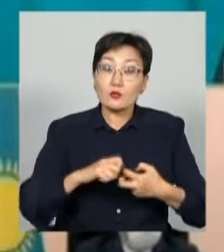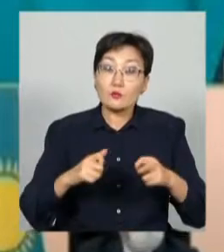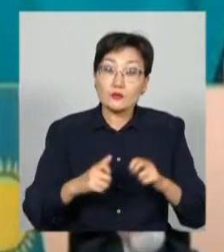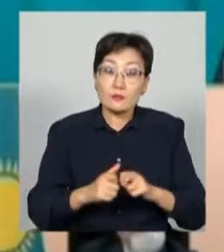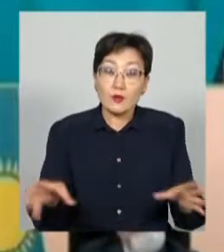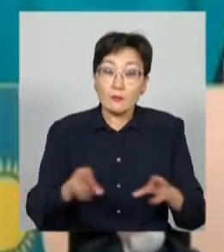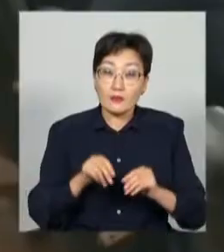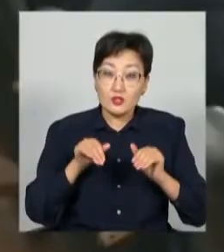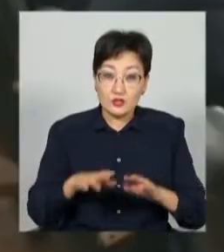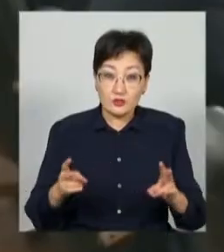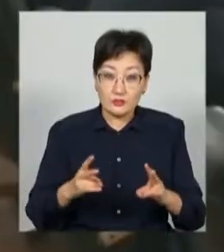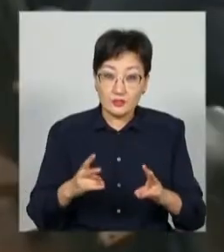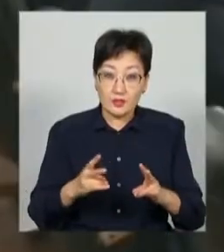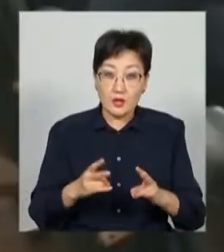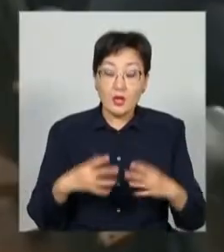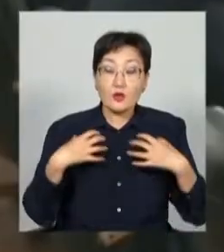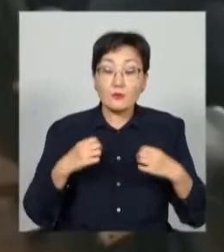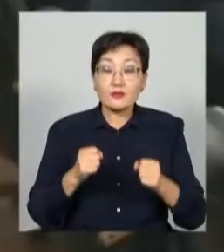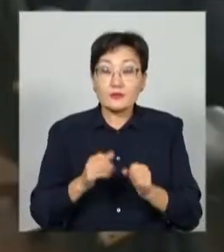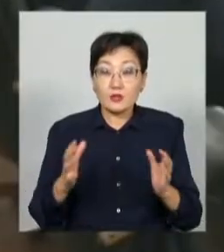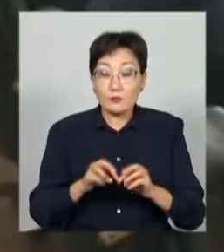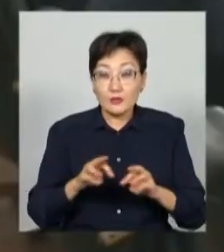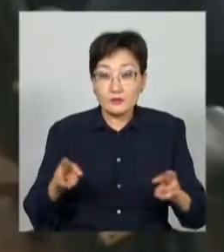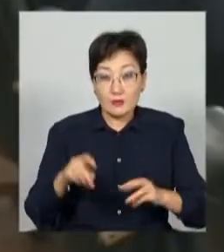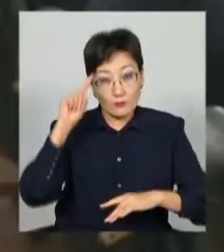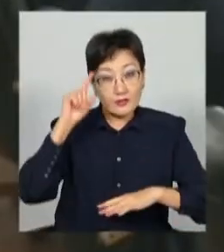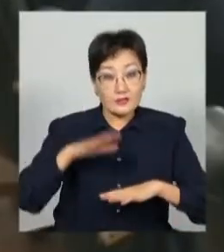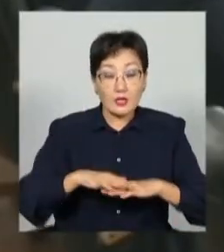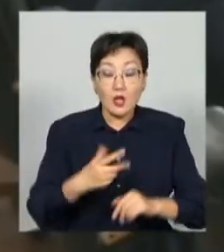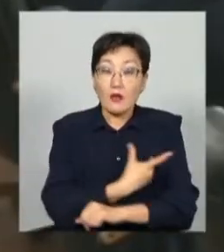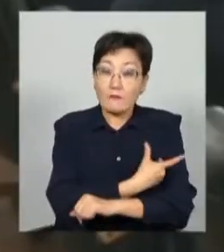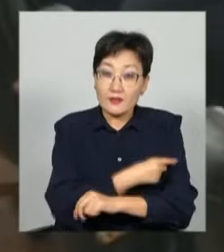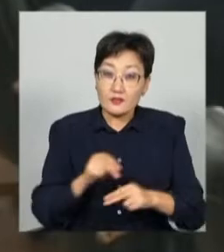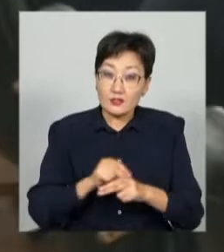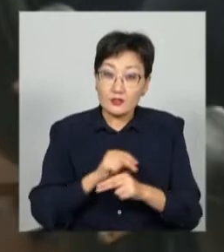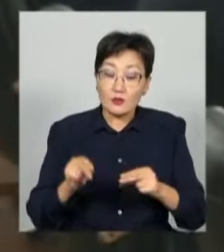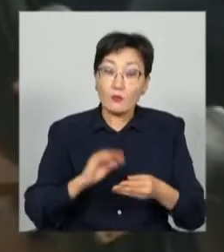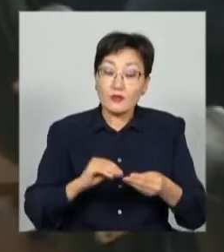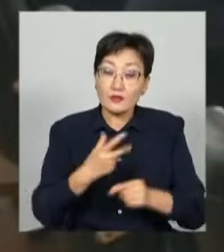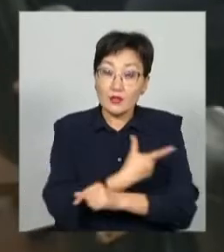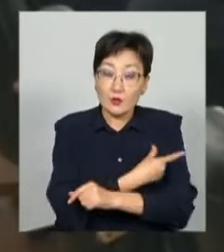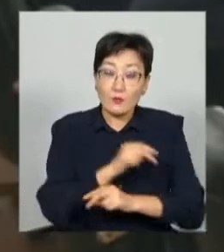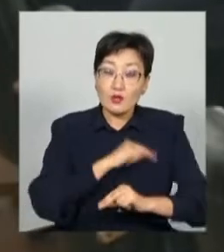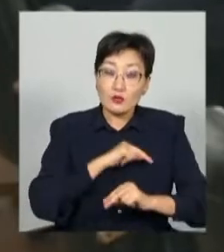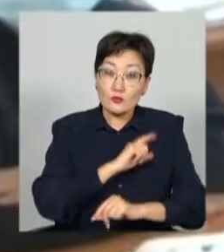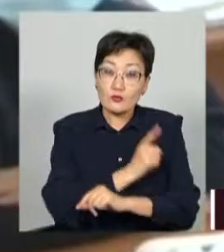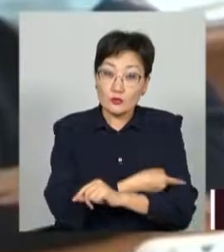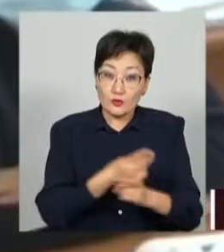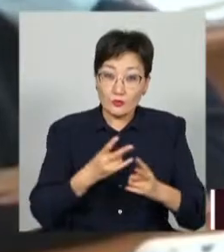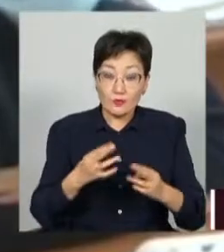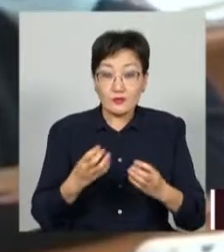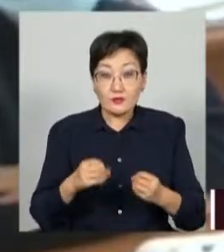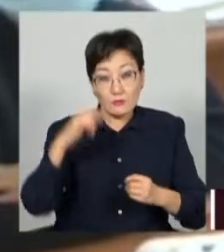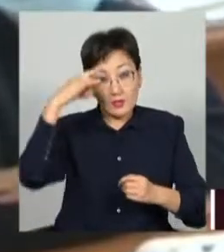проблемаларды бірлесіп шешуіміз керек. Денсаулық сақтау министрлігі мен әкімдіктер вакциналау және ревакциналау жұмыстарын күшейту тиіс. Бұдан